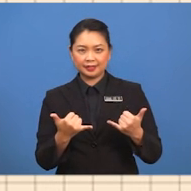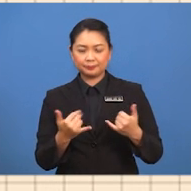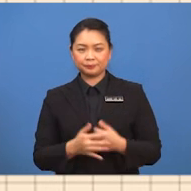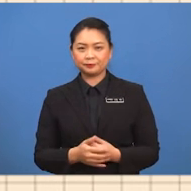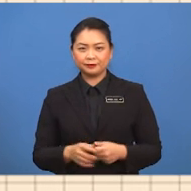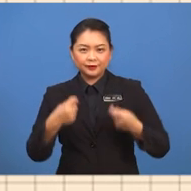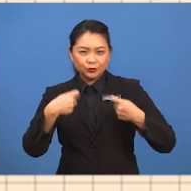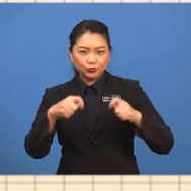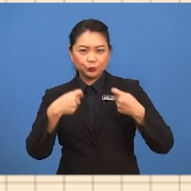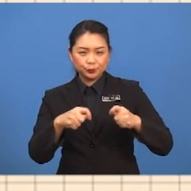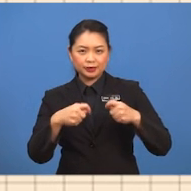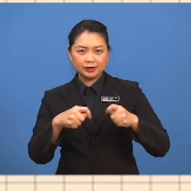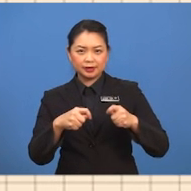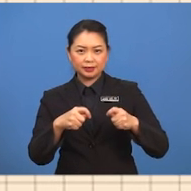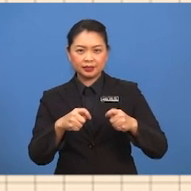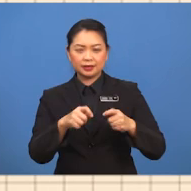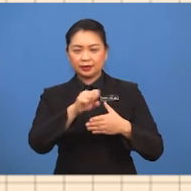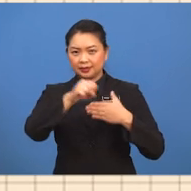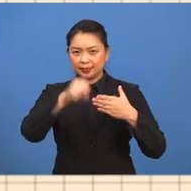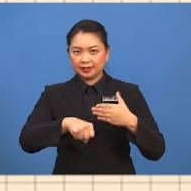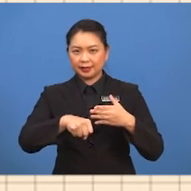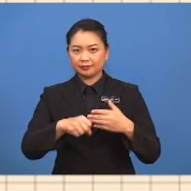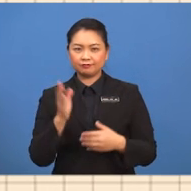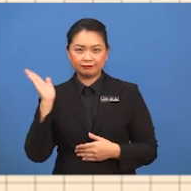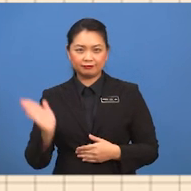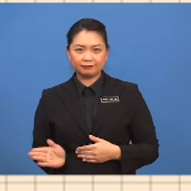Sekarang, cuba selesaikan.